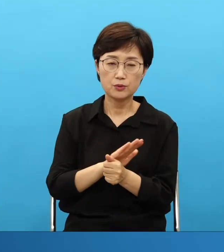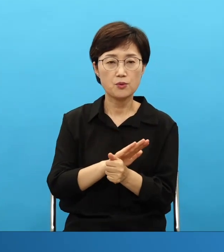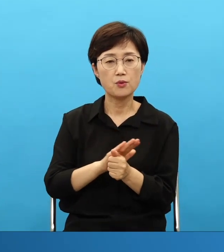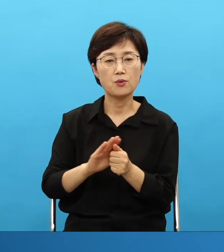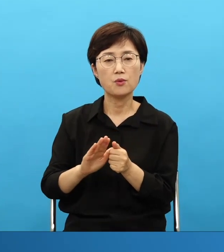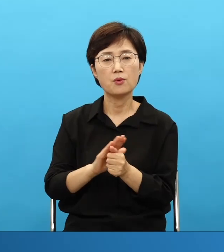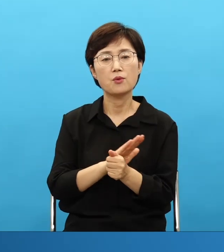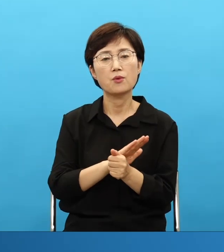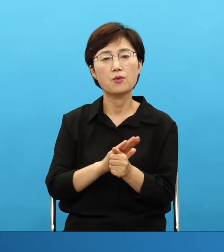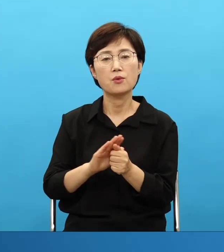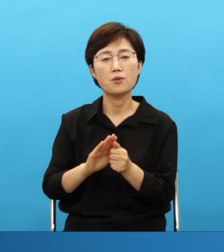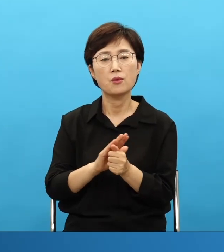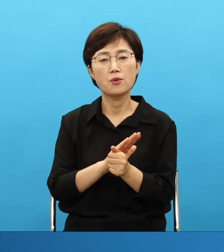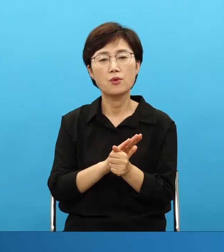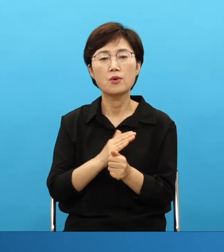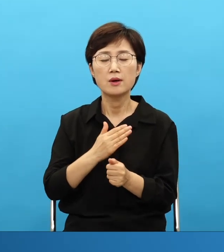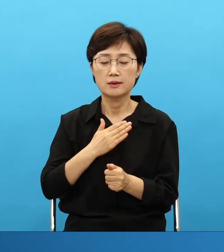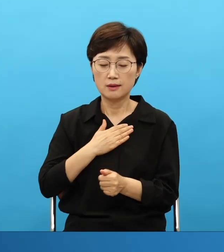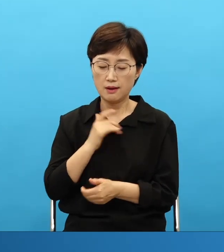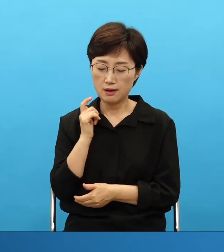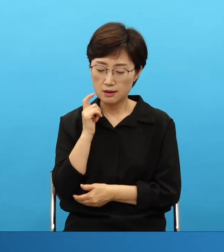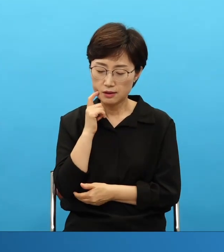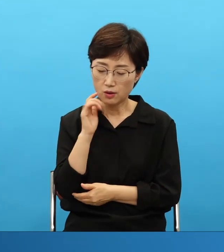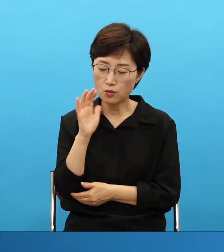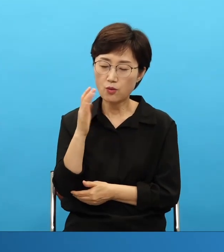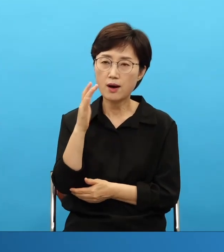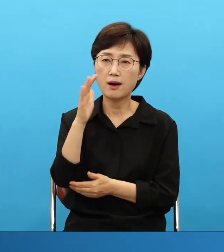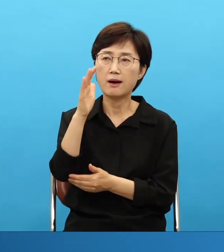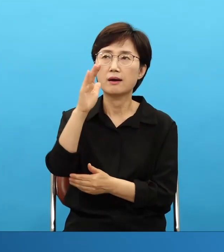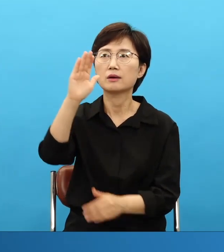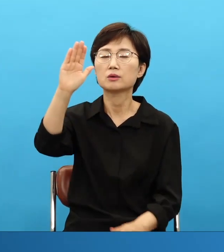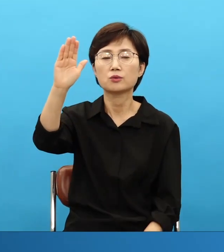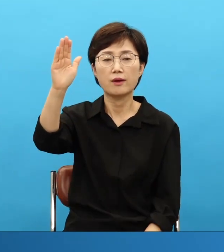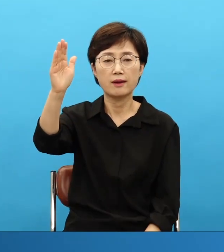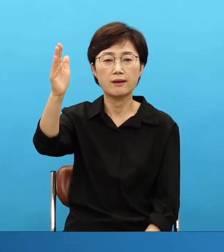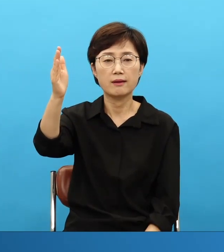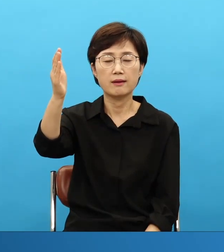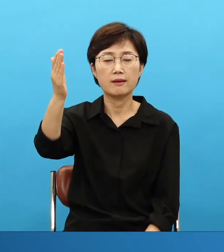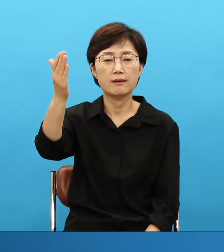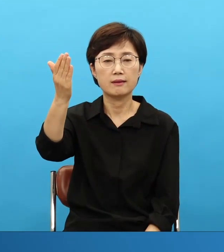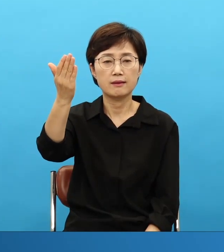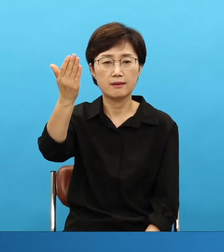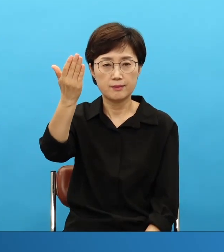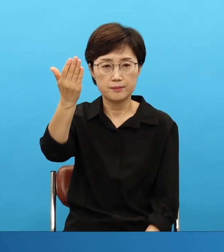만나의 로 내 영광